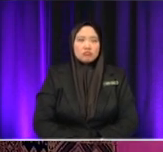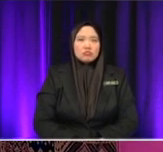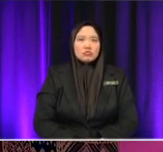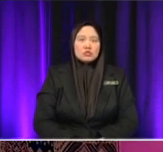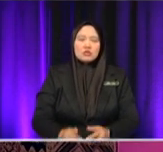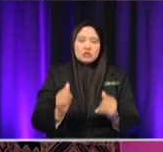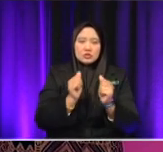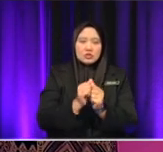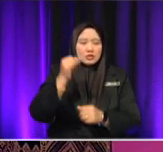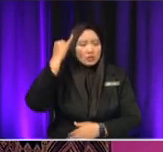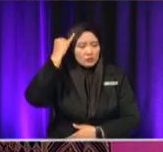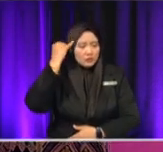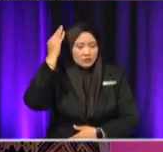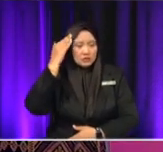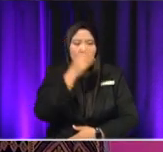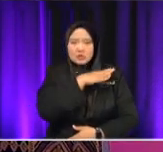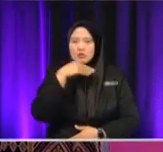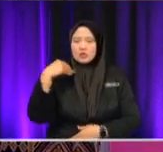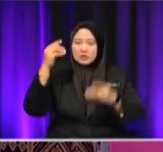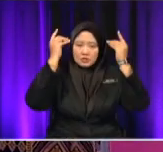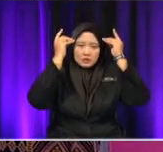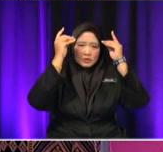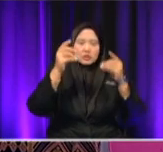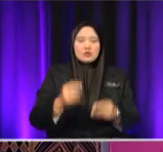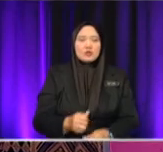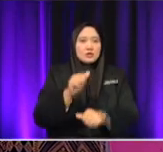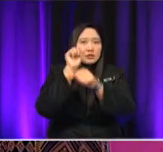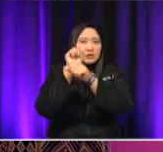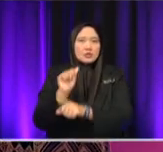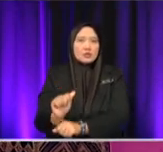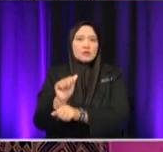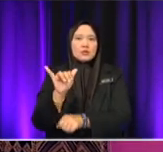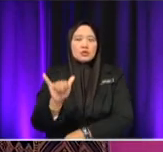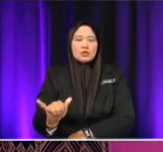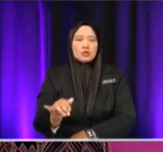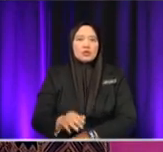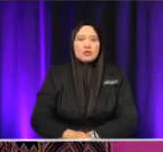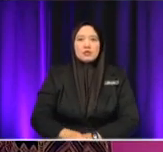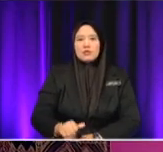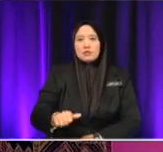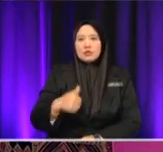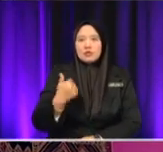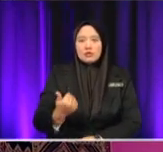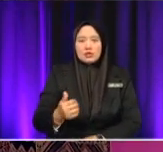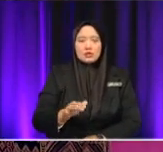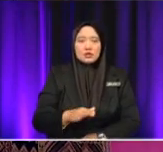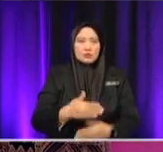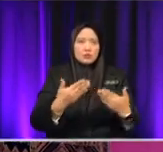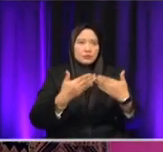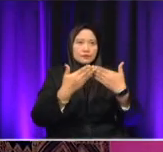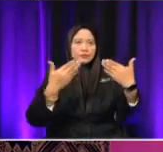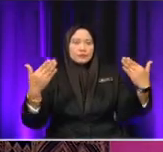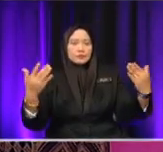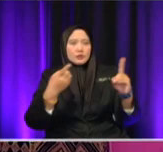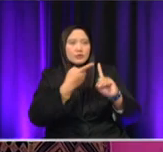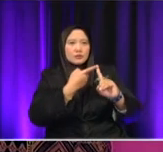dengan ilmu pengetahuan dengan didikan agama yang secukupnya dapat membentengikan keluarga kita dari pada panasnya api neraka kepada azabnya